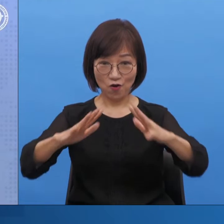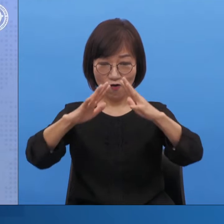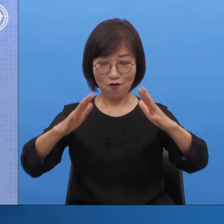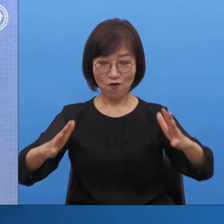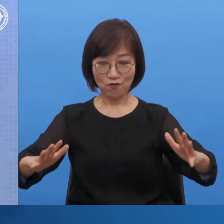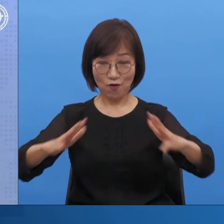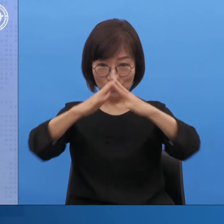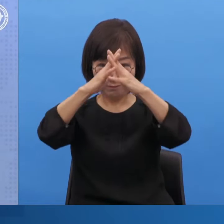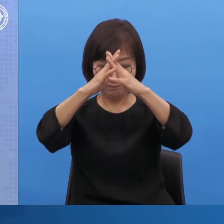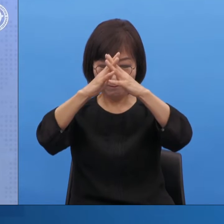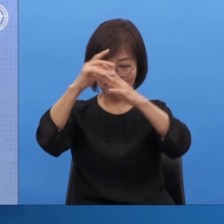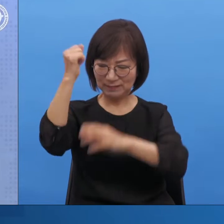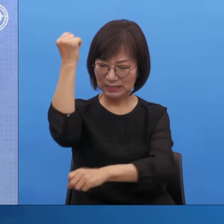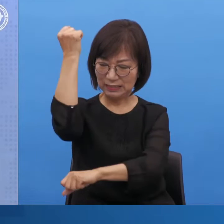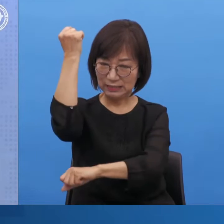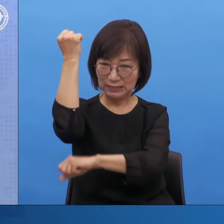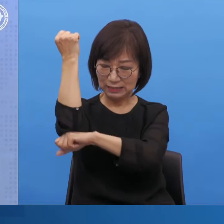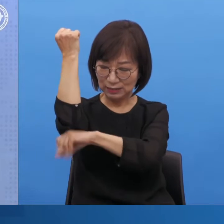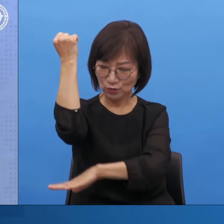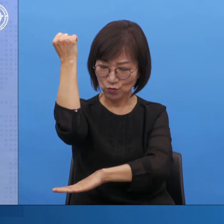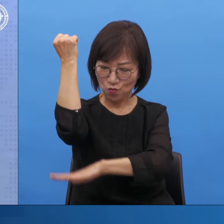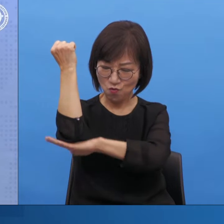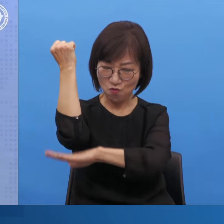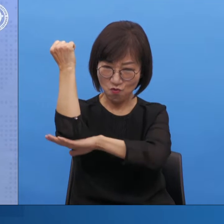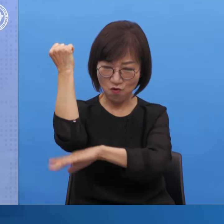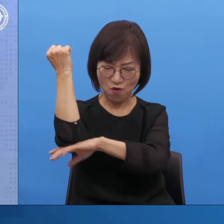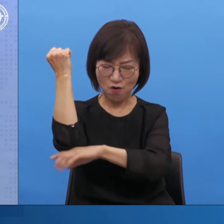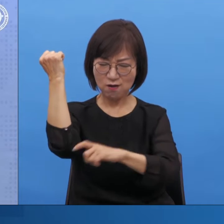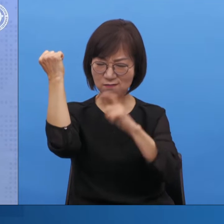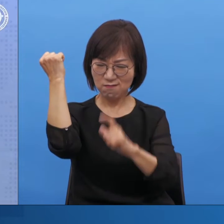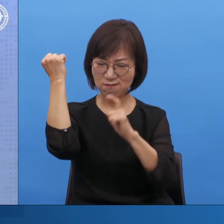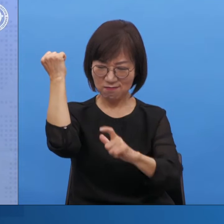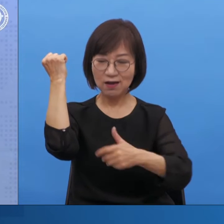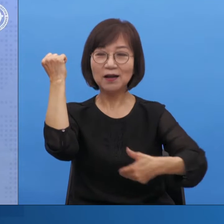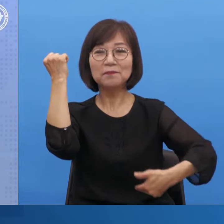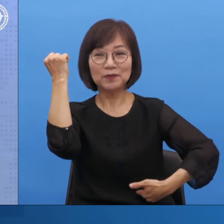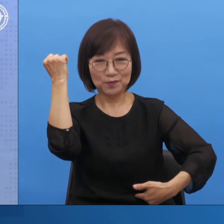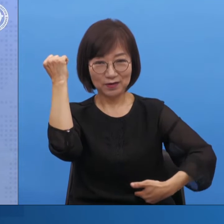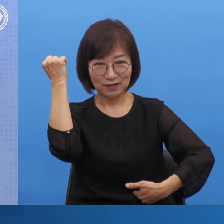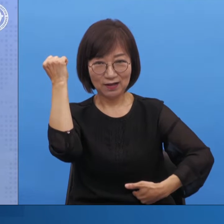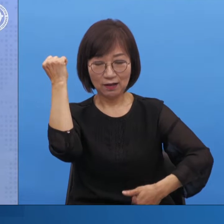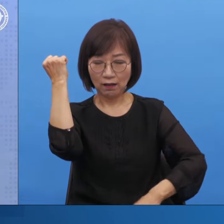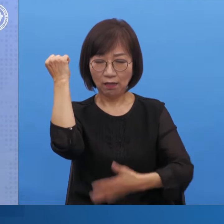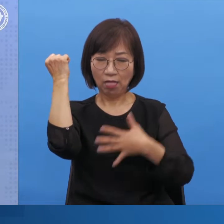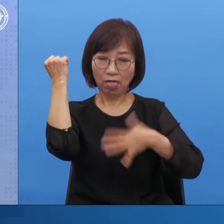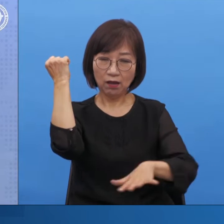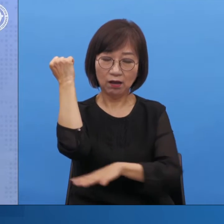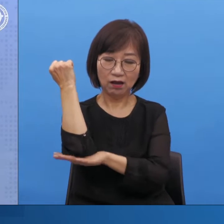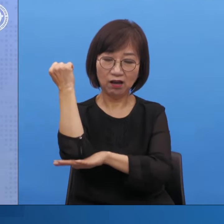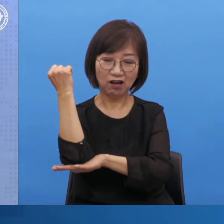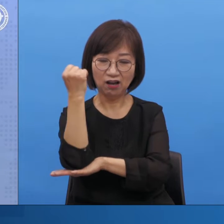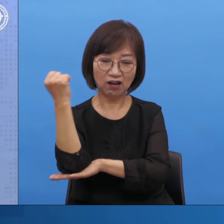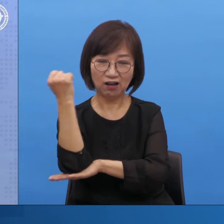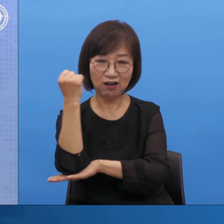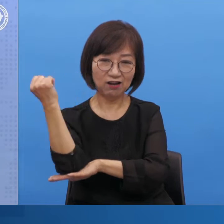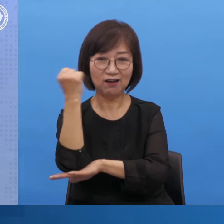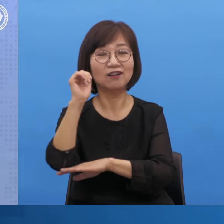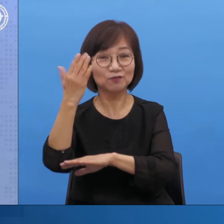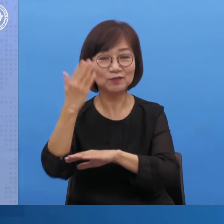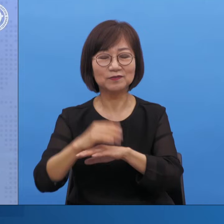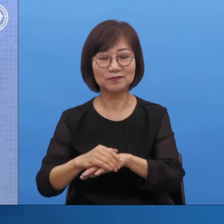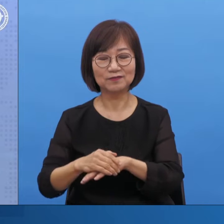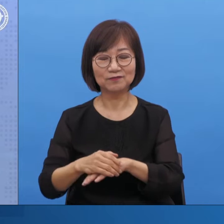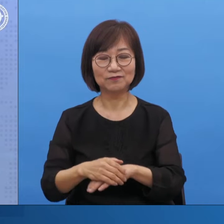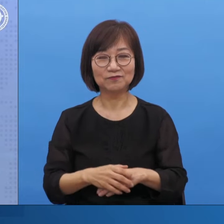that he spoke of today, that if your foundation of the building is not upright and firm and strong, then it will one day collapse. 오늘 여러분이